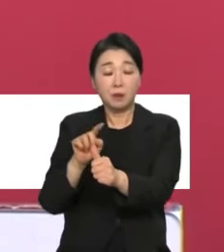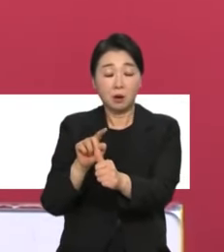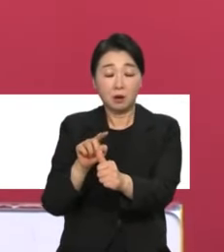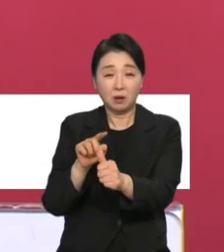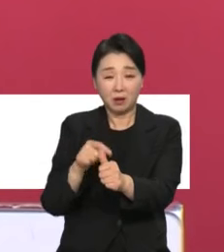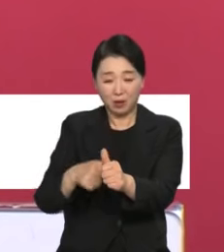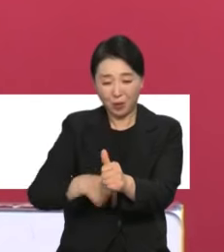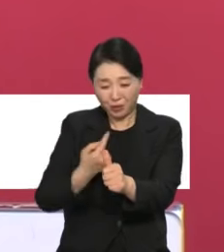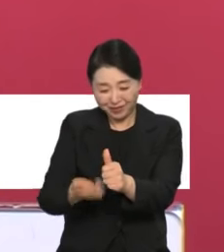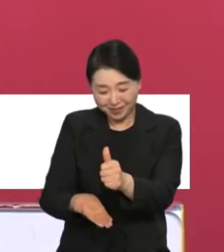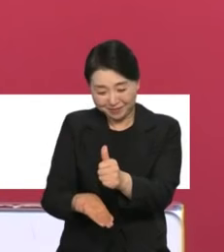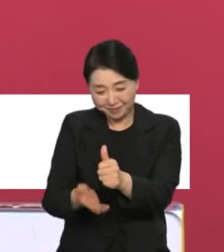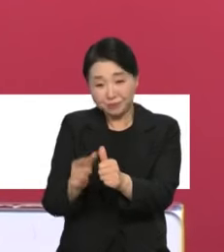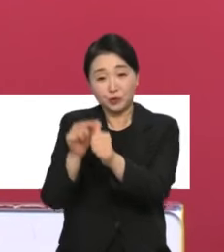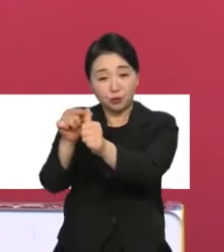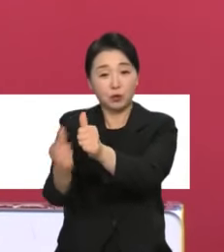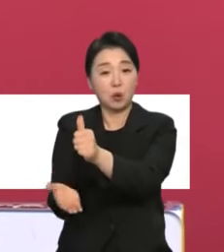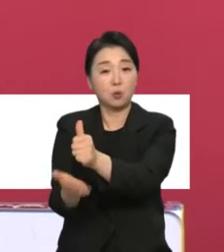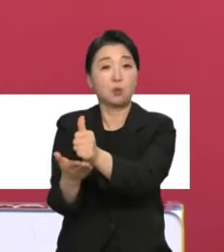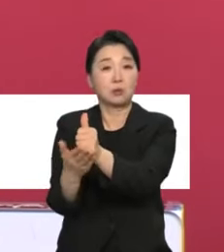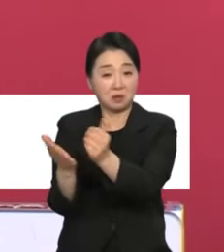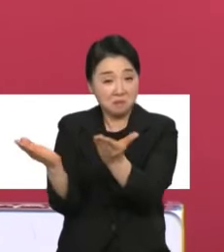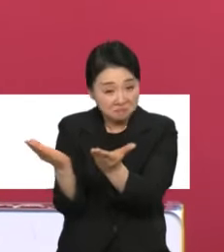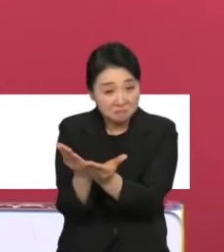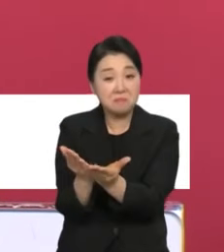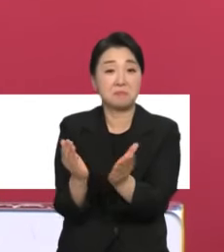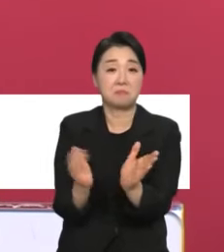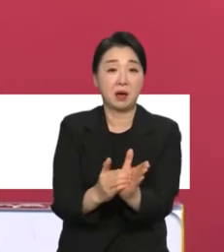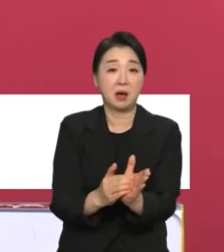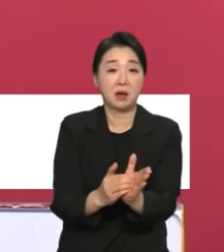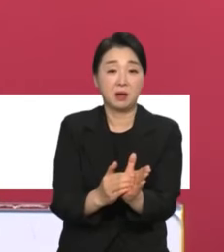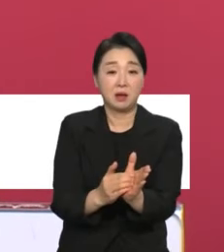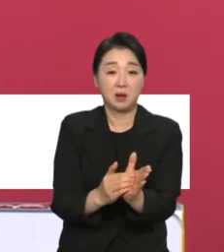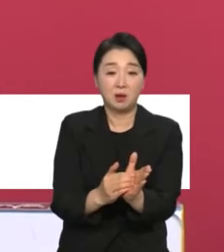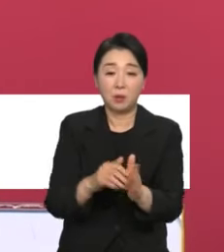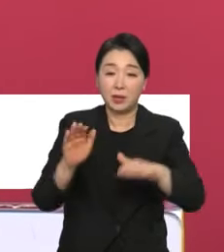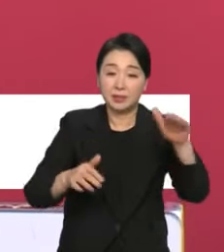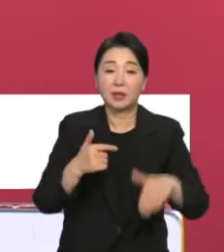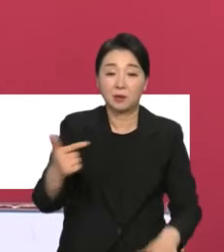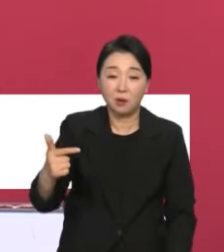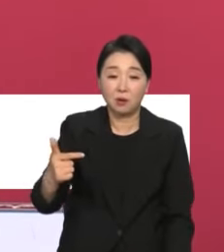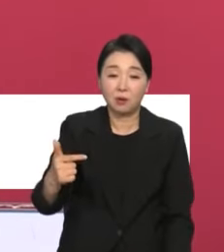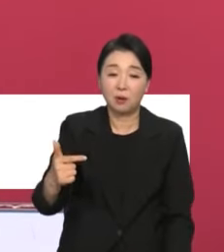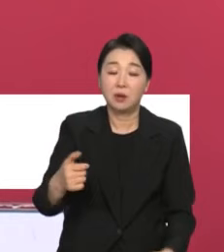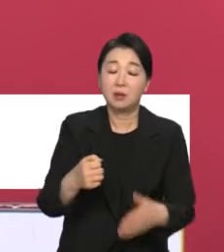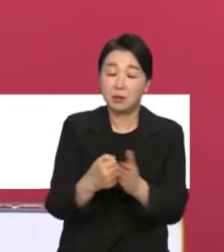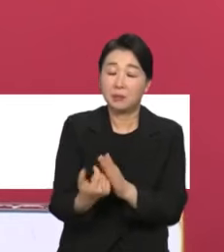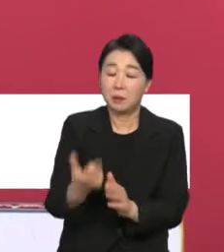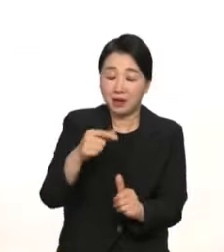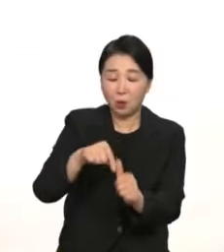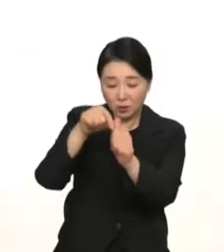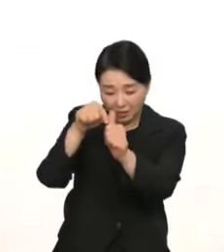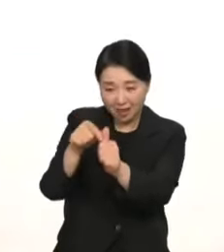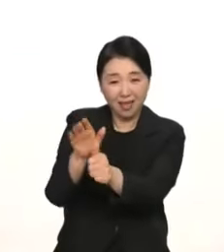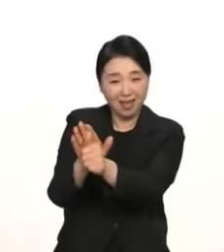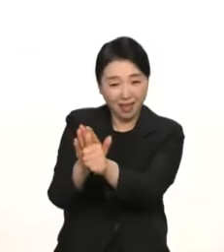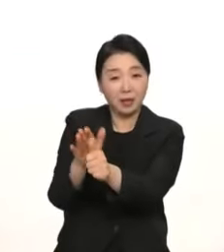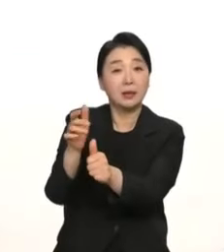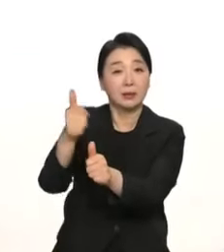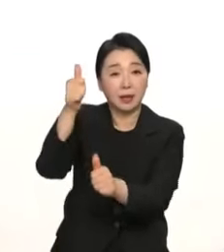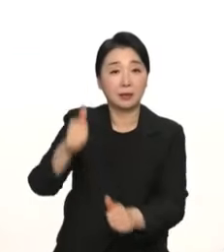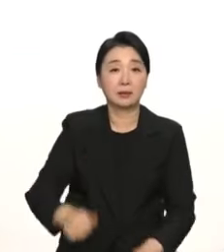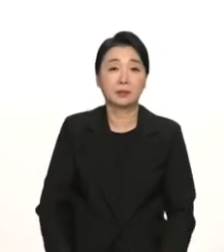공청 요건에 확실히 해당하고 차이도 많이 나고 이래 가지고 빨리 하는게 좋을 것 같아요